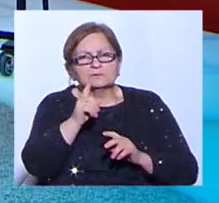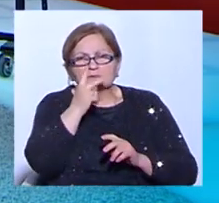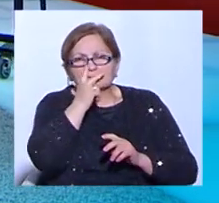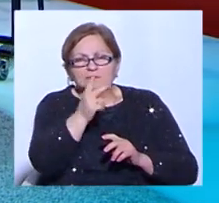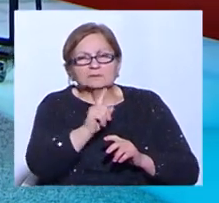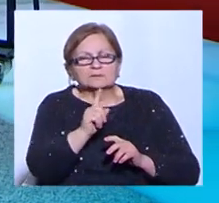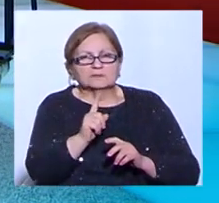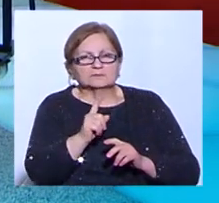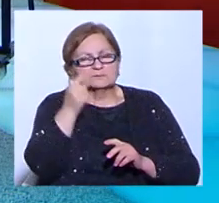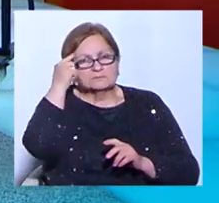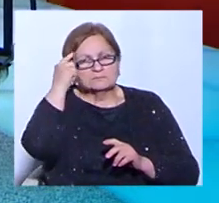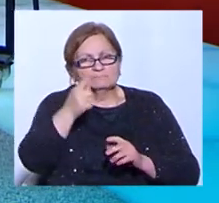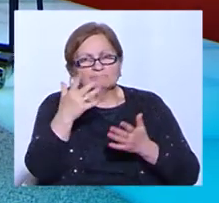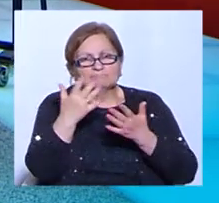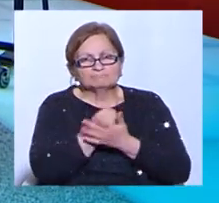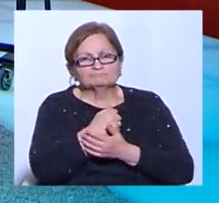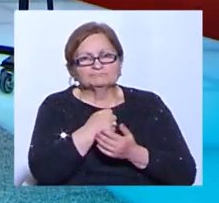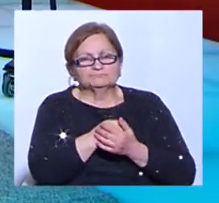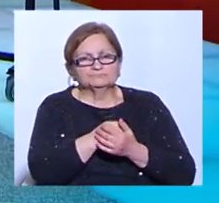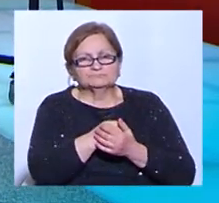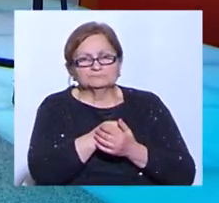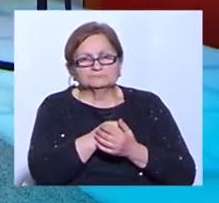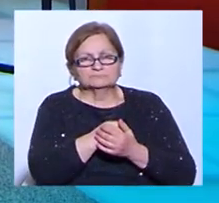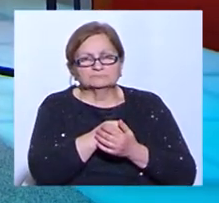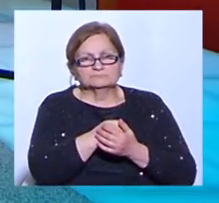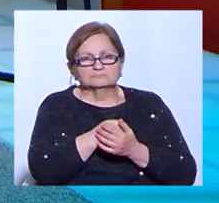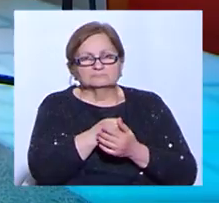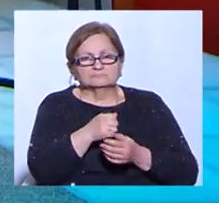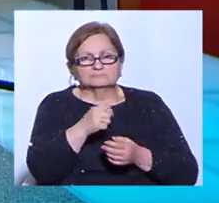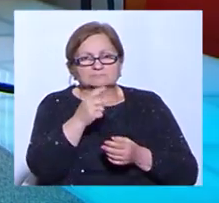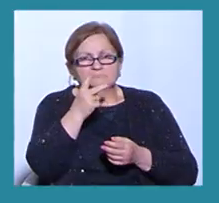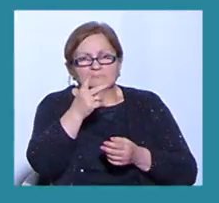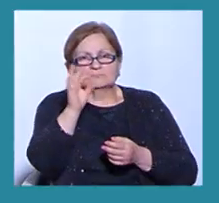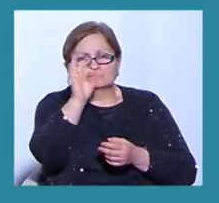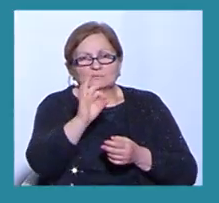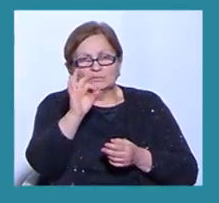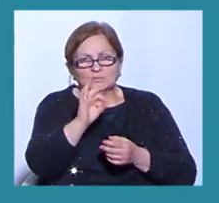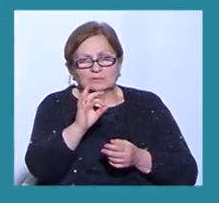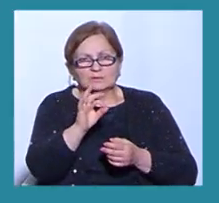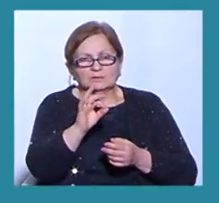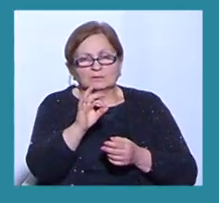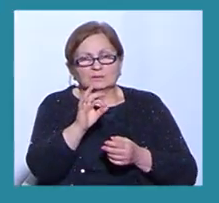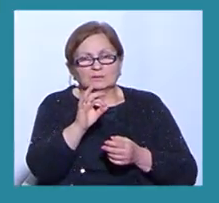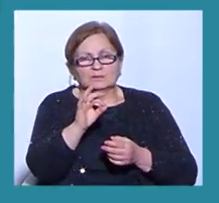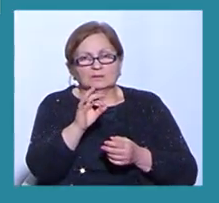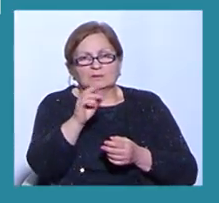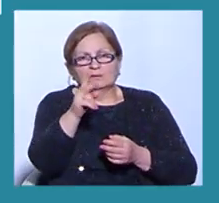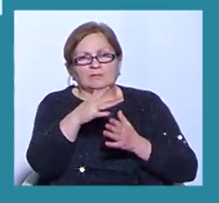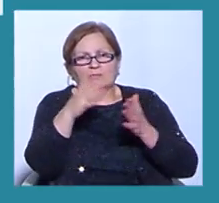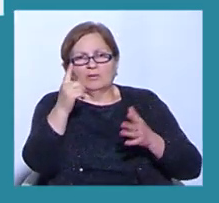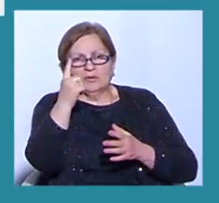ერთად, რას ფიქრობთ, აღმოაჩინეთ რამე ტიპის კანონზომიერება. ესე იგი პირველად გვაქვს 0, შემდეგ გვაქვს 1-ით გაზრდილი,